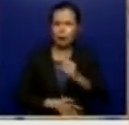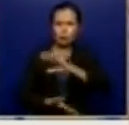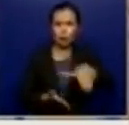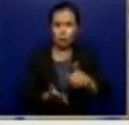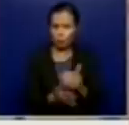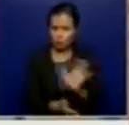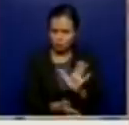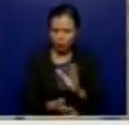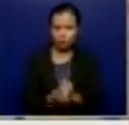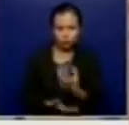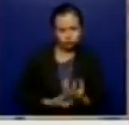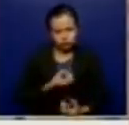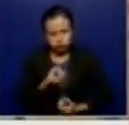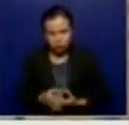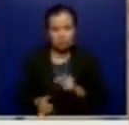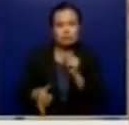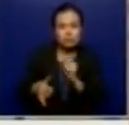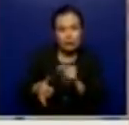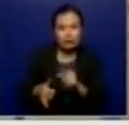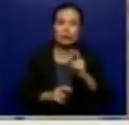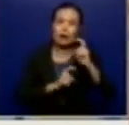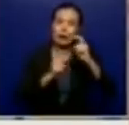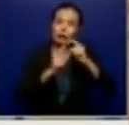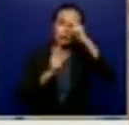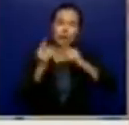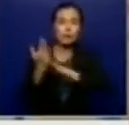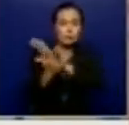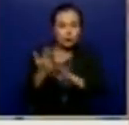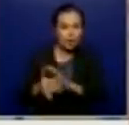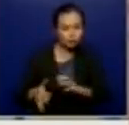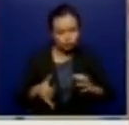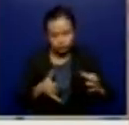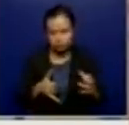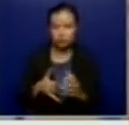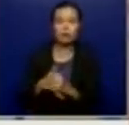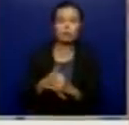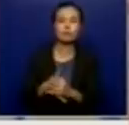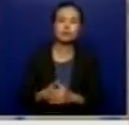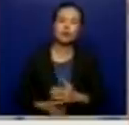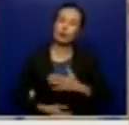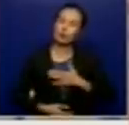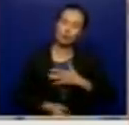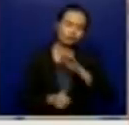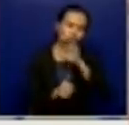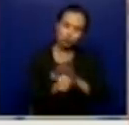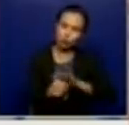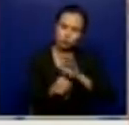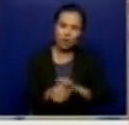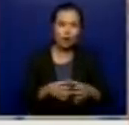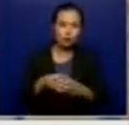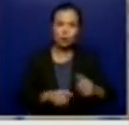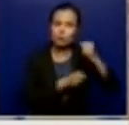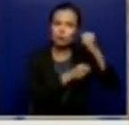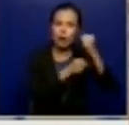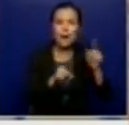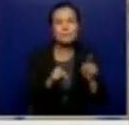าการแสดงออกอย่างนี้เป็นภัยต่อประเทศชาติเพราะฉะนั้นต้องปราบต้องกำจัดผมสงสารมากผู้ร่วมชุมนุมขนาดนี้เนี่ยเหมือนติดคุก